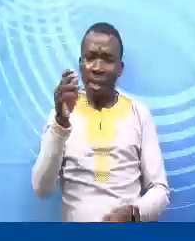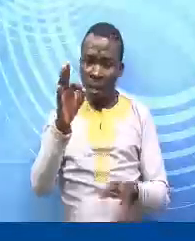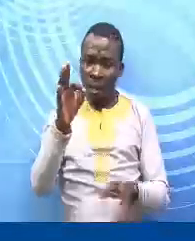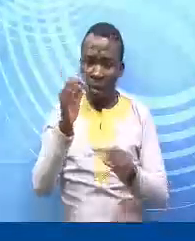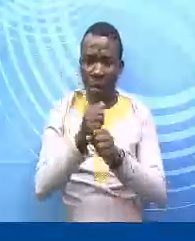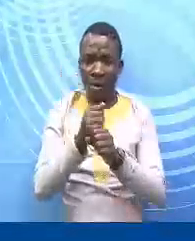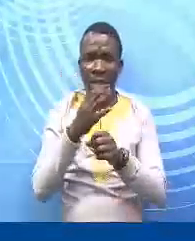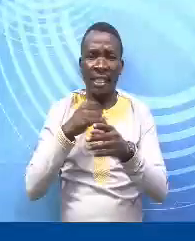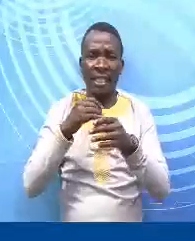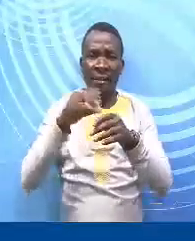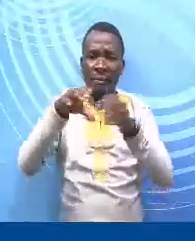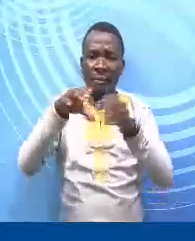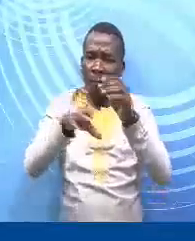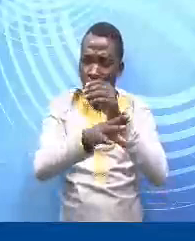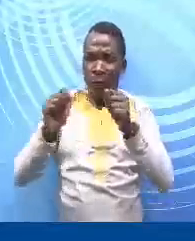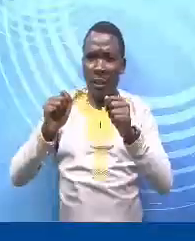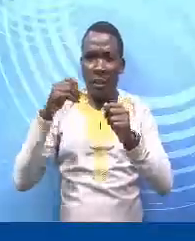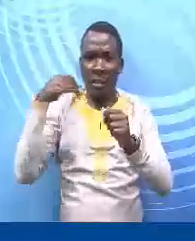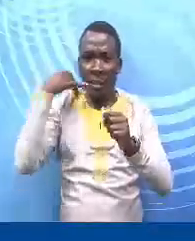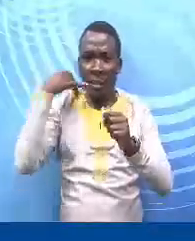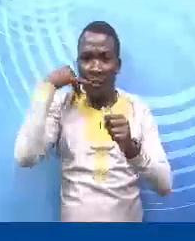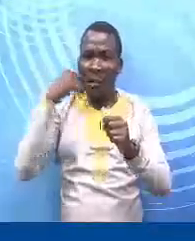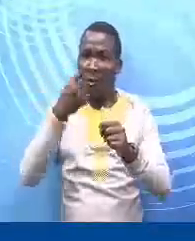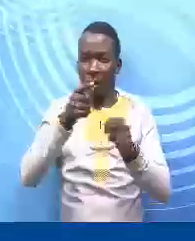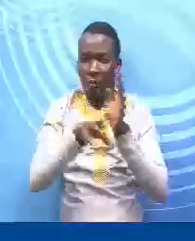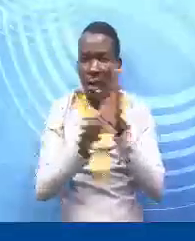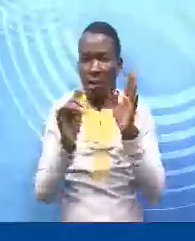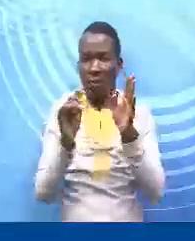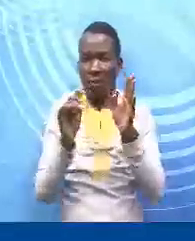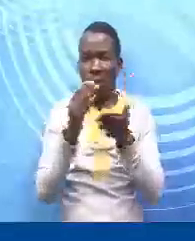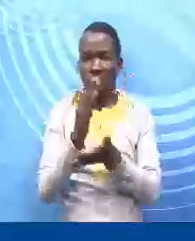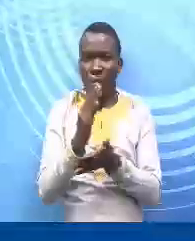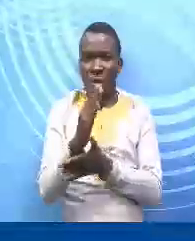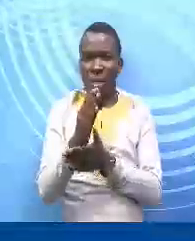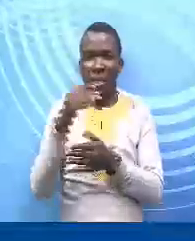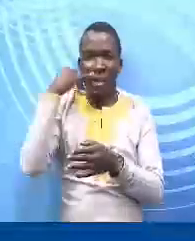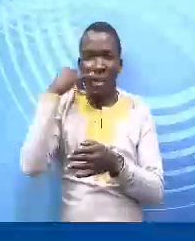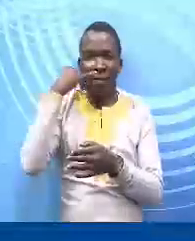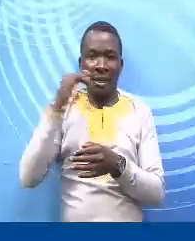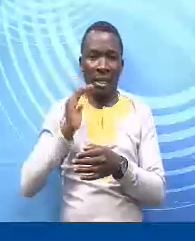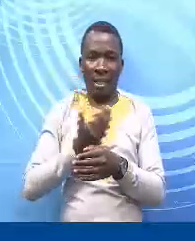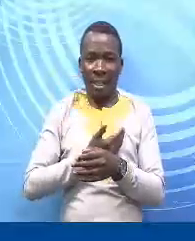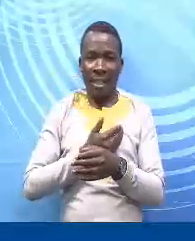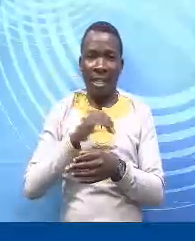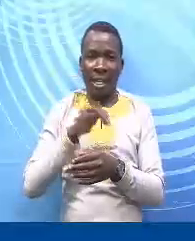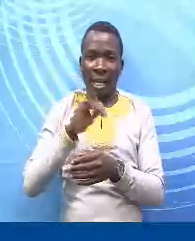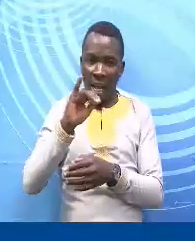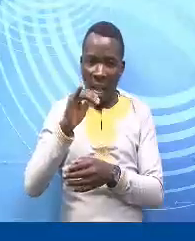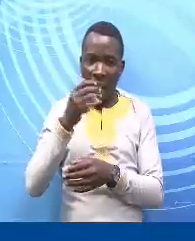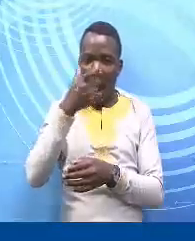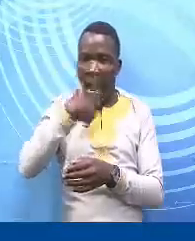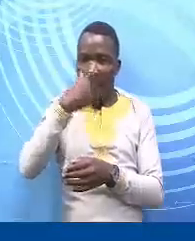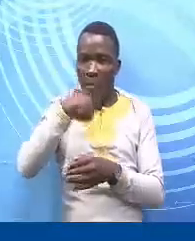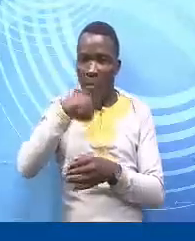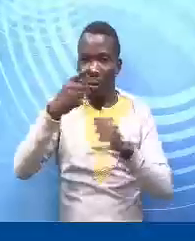yashatse kutwambura iyo telefone avuga ngo telefone ngo ninjurane kandi mu by'ukuri telefone yari iyacu yari iPhone 6 harimo na